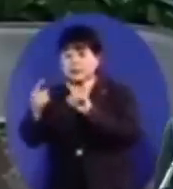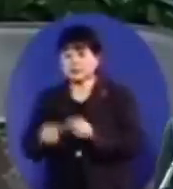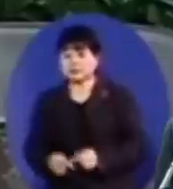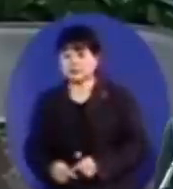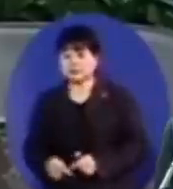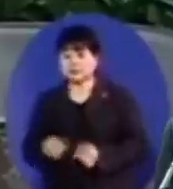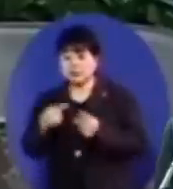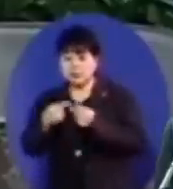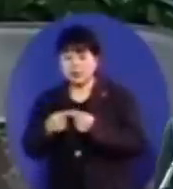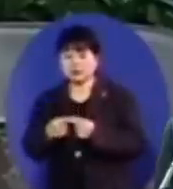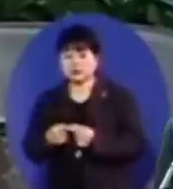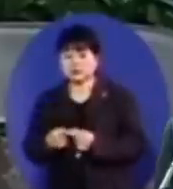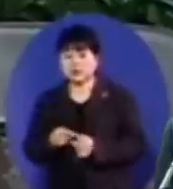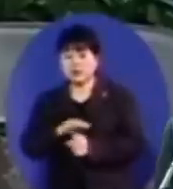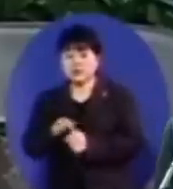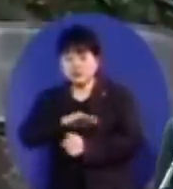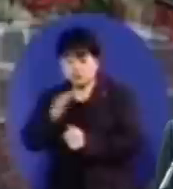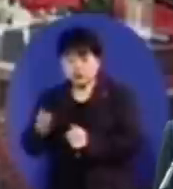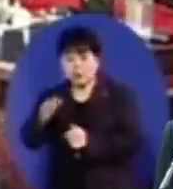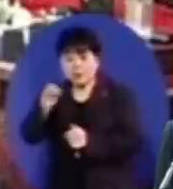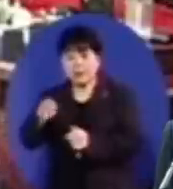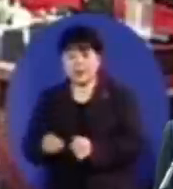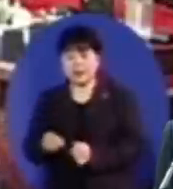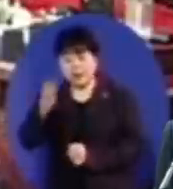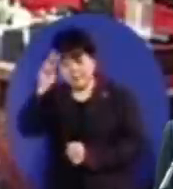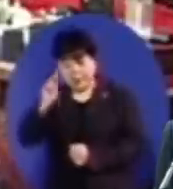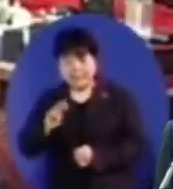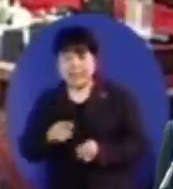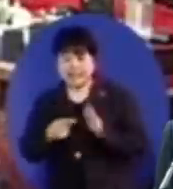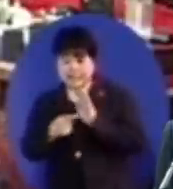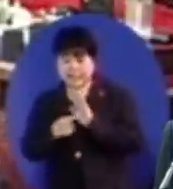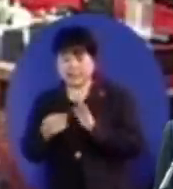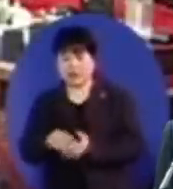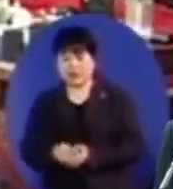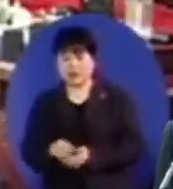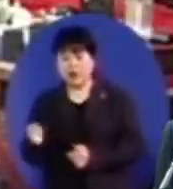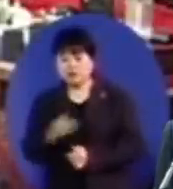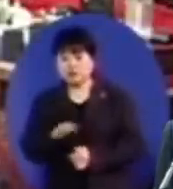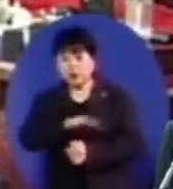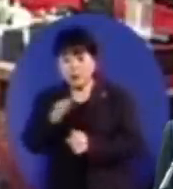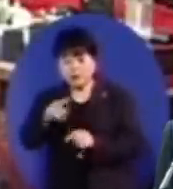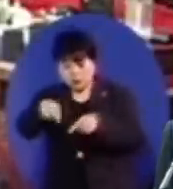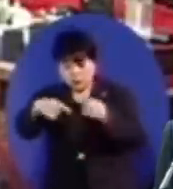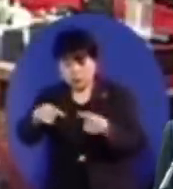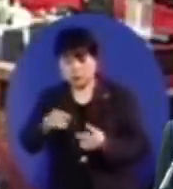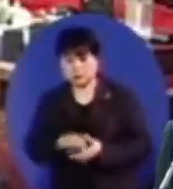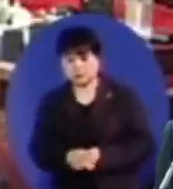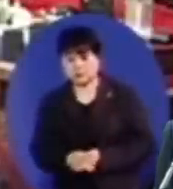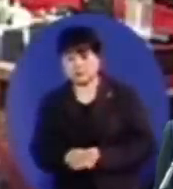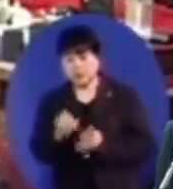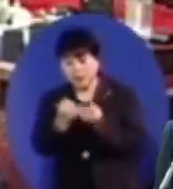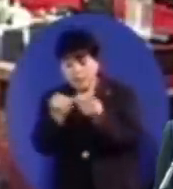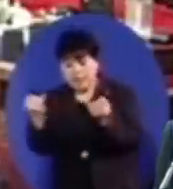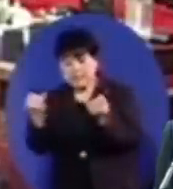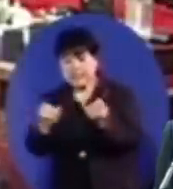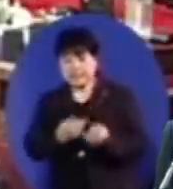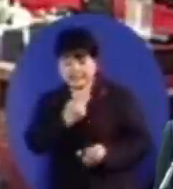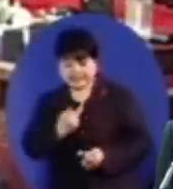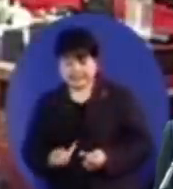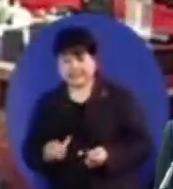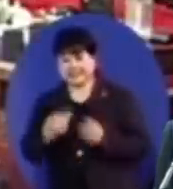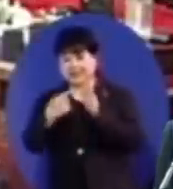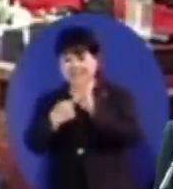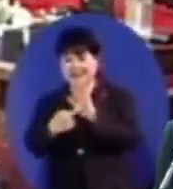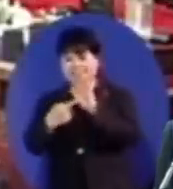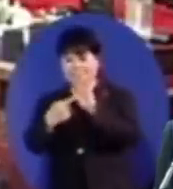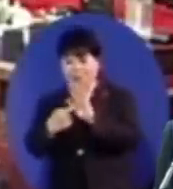먼저 빈무덤 앞의 막달라 마리아에게 나타나시고 빈무덤에서 돌아가서는 제자들에게